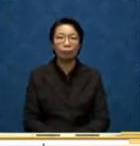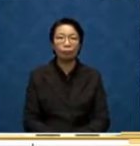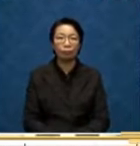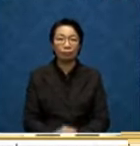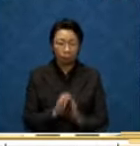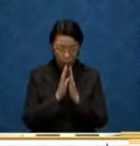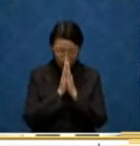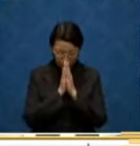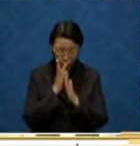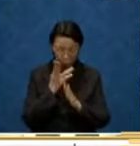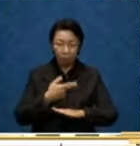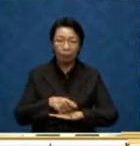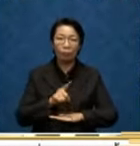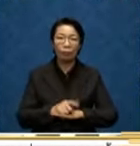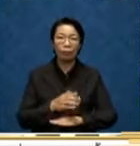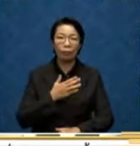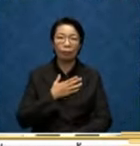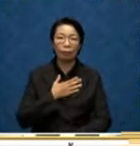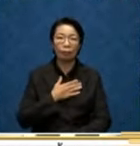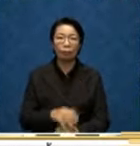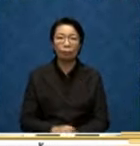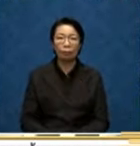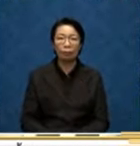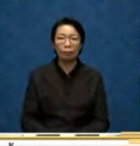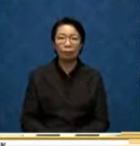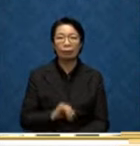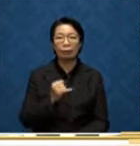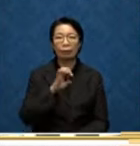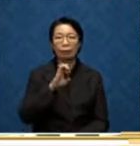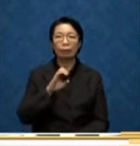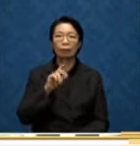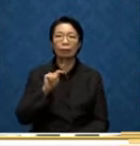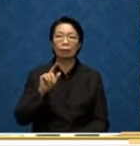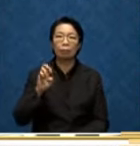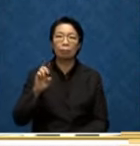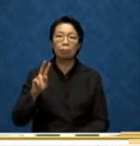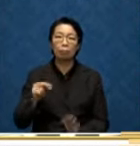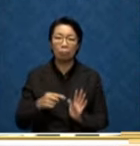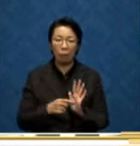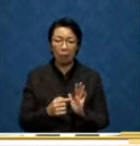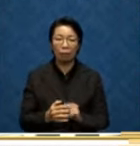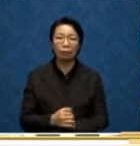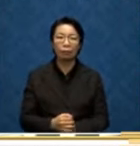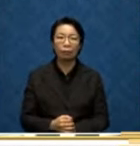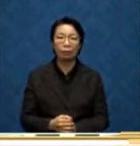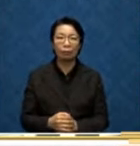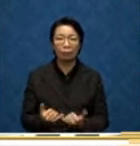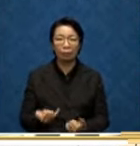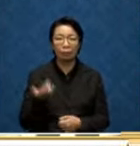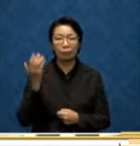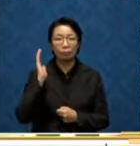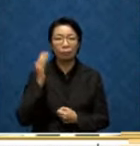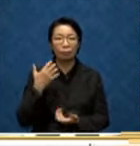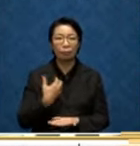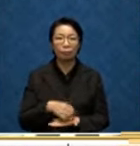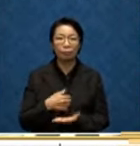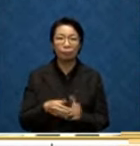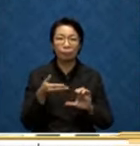กราบเรียนท่านประธานสภาที่เคารพดิฉันธิติมาฉายแสงฉะเชิงเซาเขต1พรรคเพื่อไทยค่ะท่านประธานคะขึ้นสไลด์ด้ว